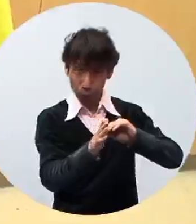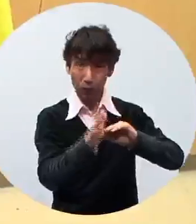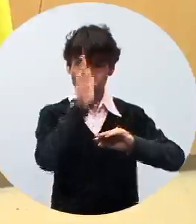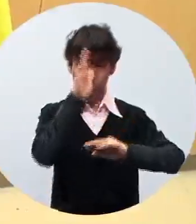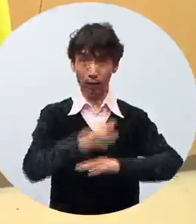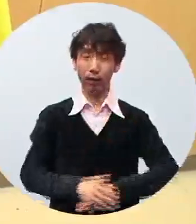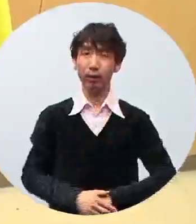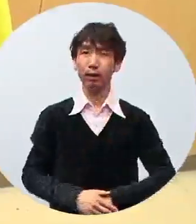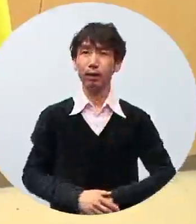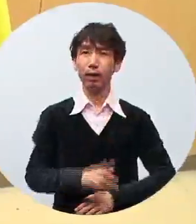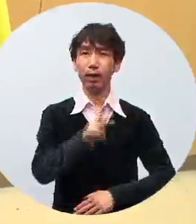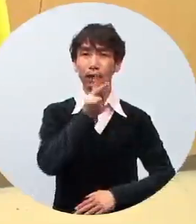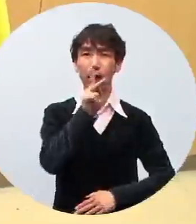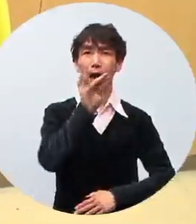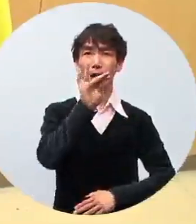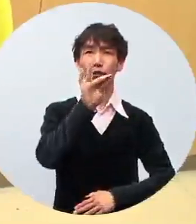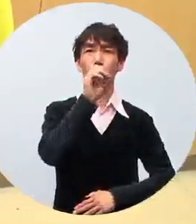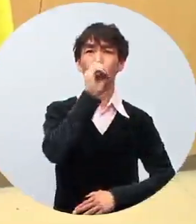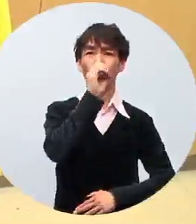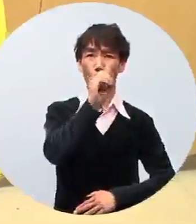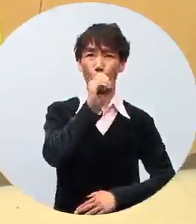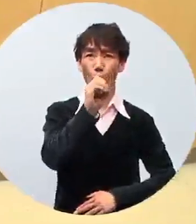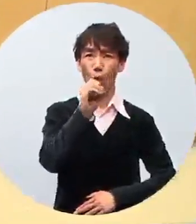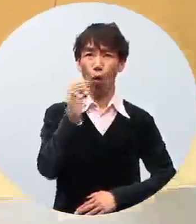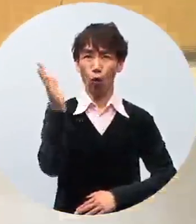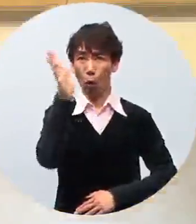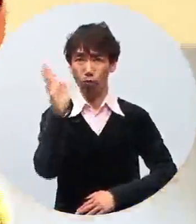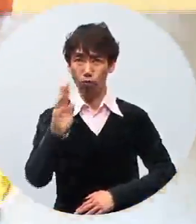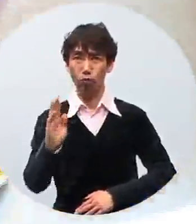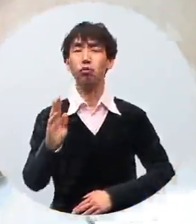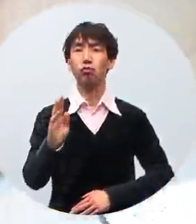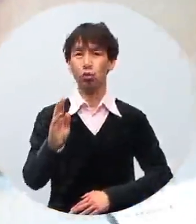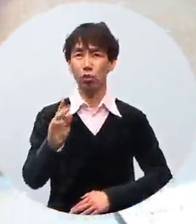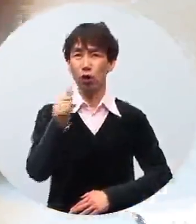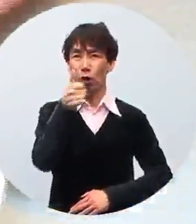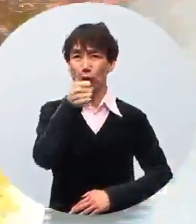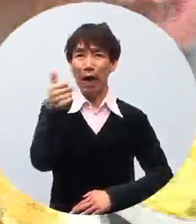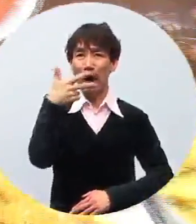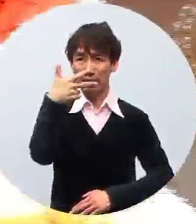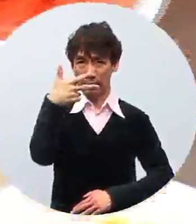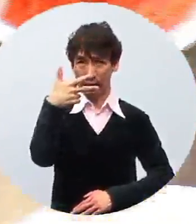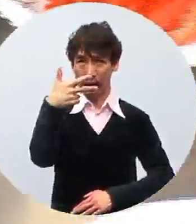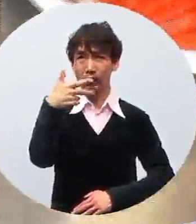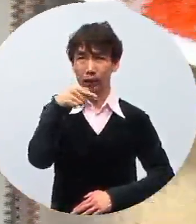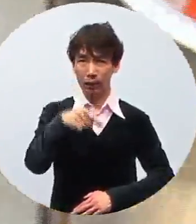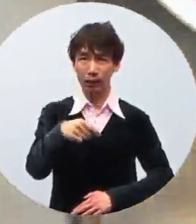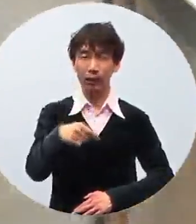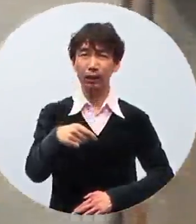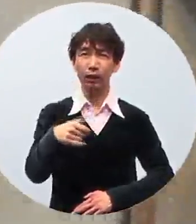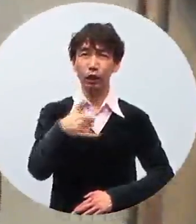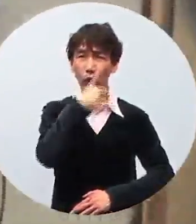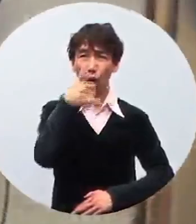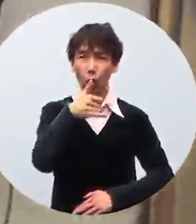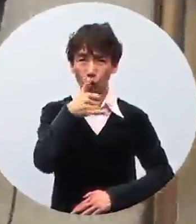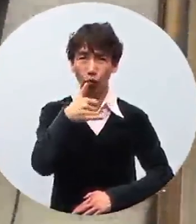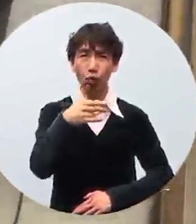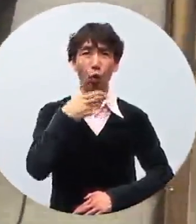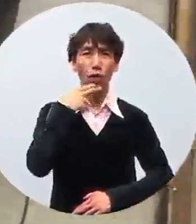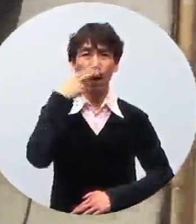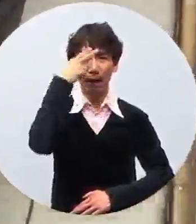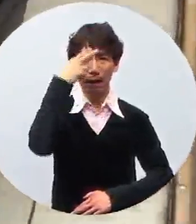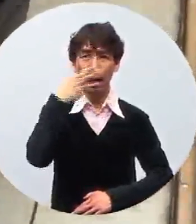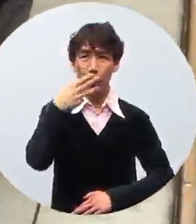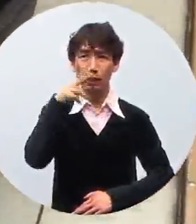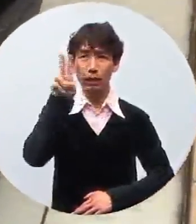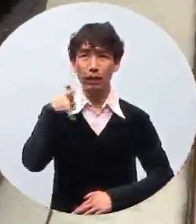カツオと昆布のだし 600ml に醤油とあとお酒、みりんを入れていきます。 はい、 はい、